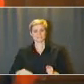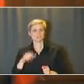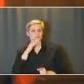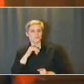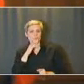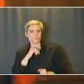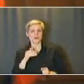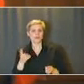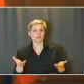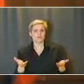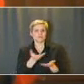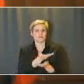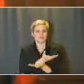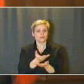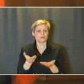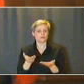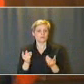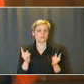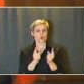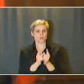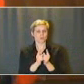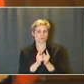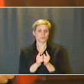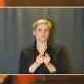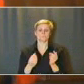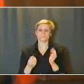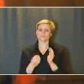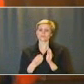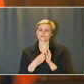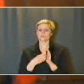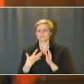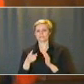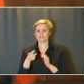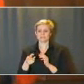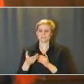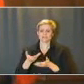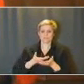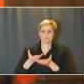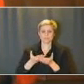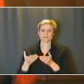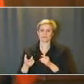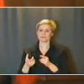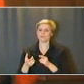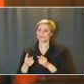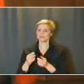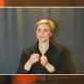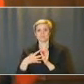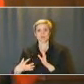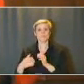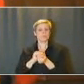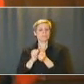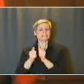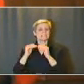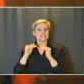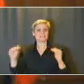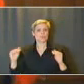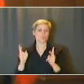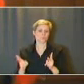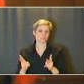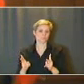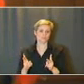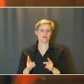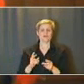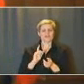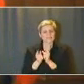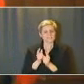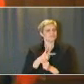till del en följd av det samarbete som vi har även på politisk nivå. På politiska nivån kanske vi inte kan